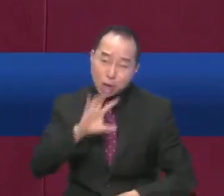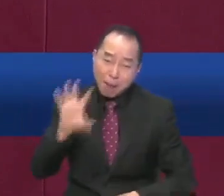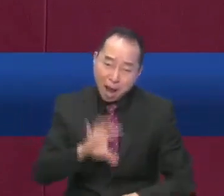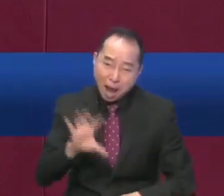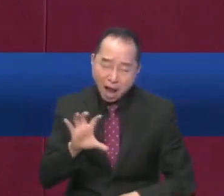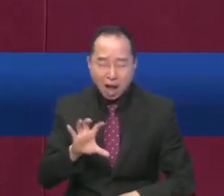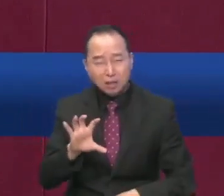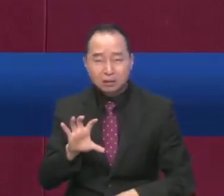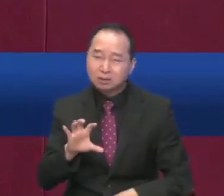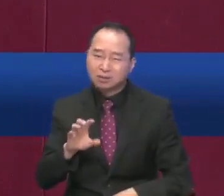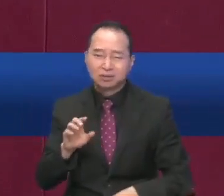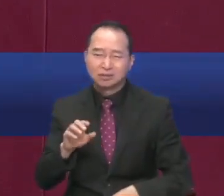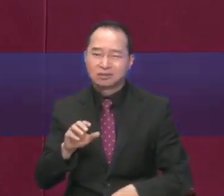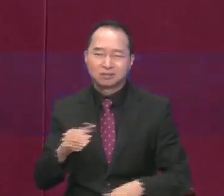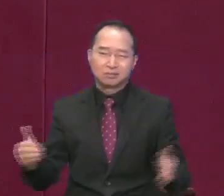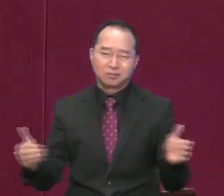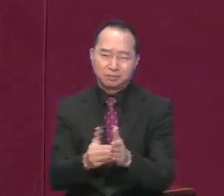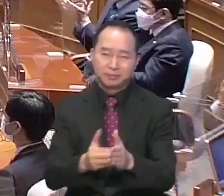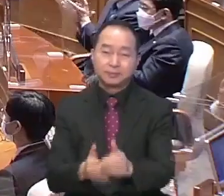벗어납시다.